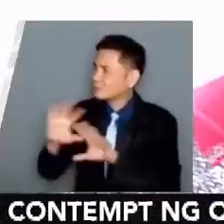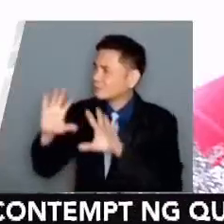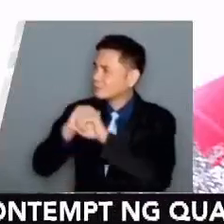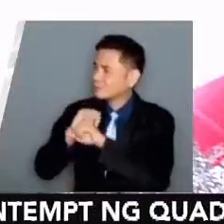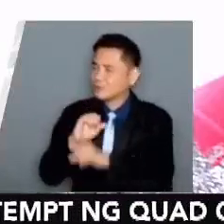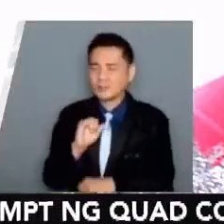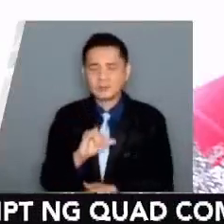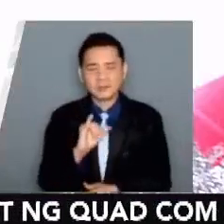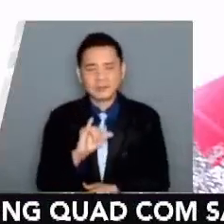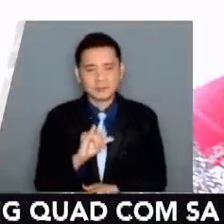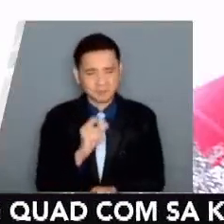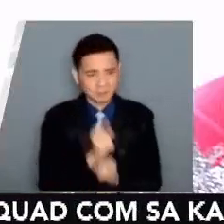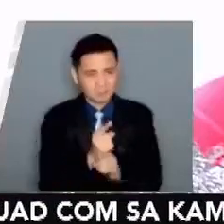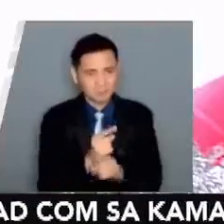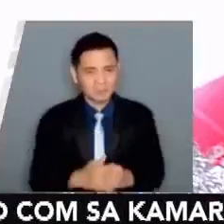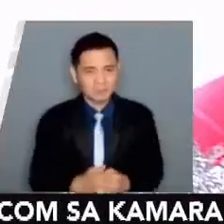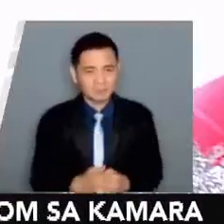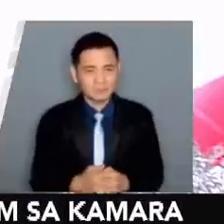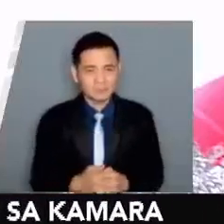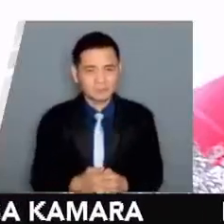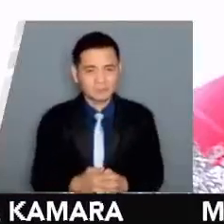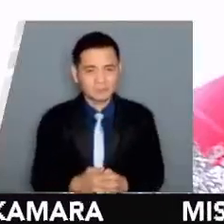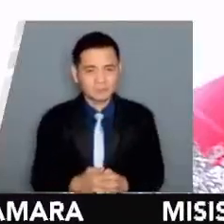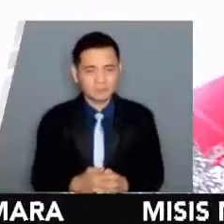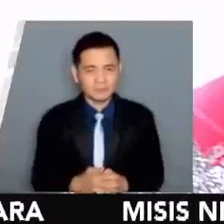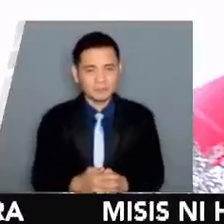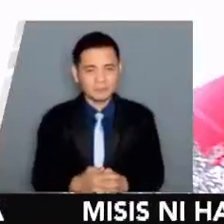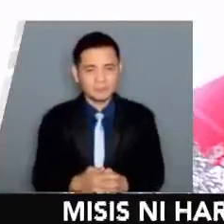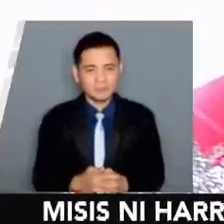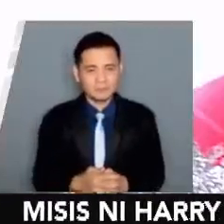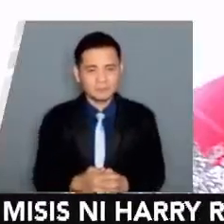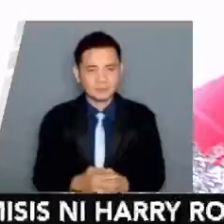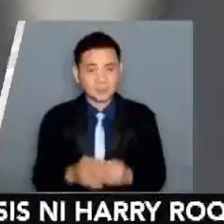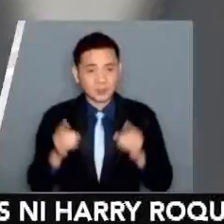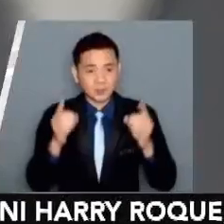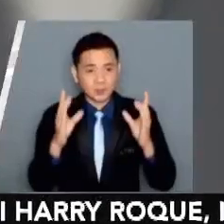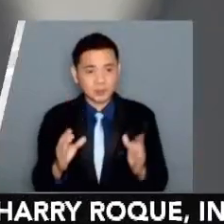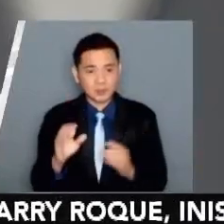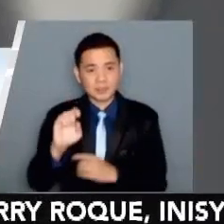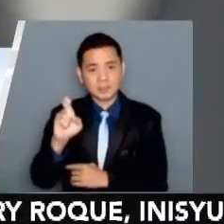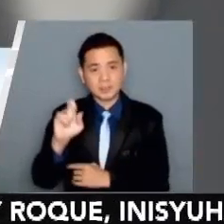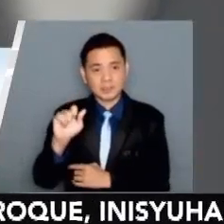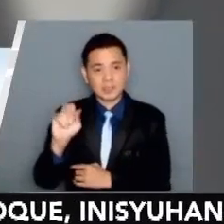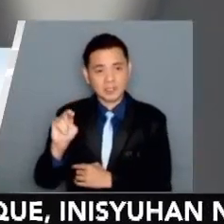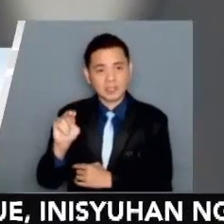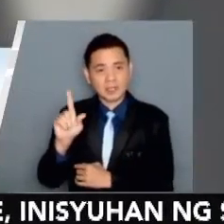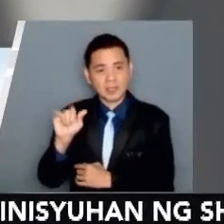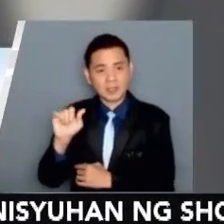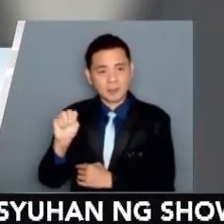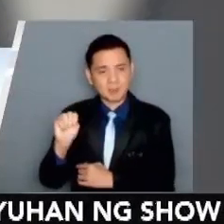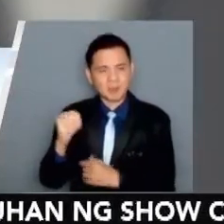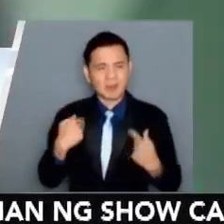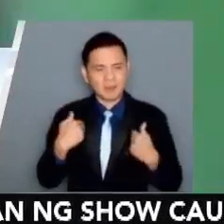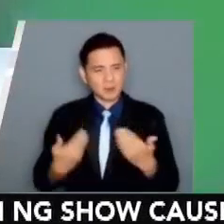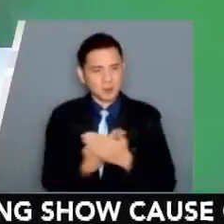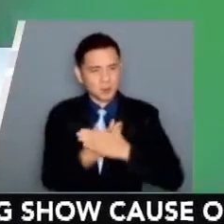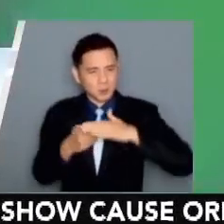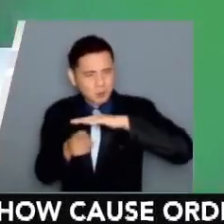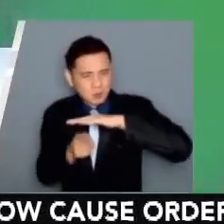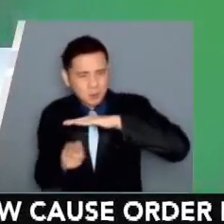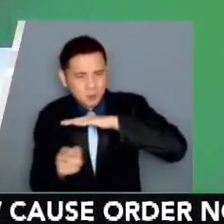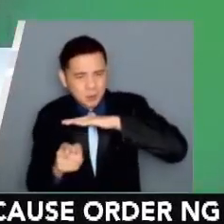Samantala, sumabak sa panibago adventure si Kapuso actor-director Xian Lim. Sa Instagram, ni-reveal ni Xian na he's back to